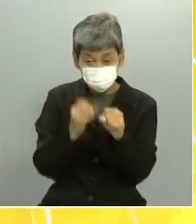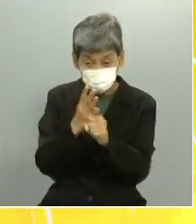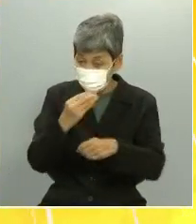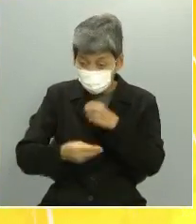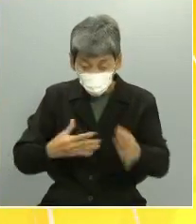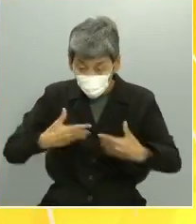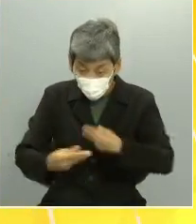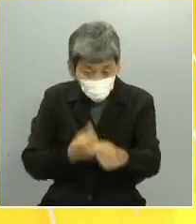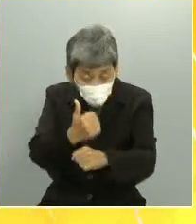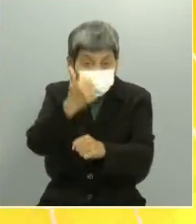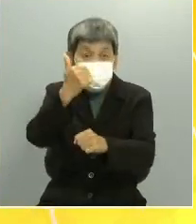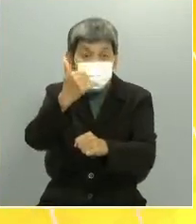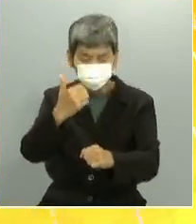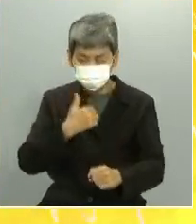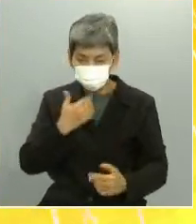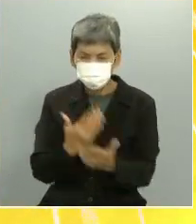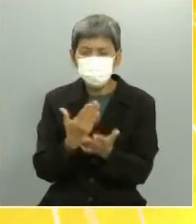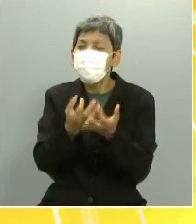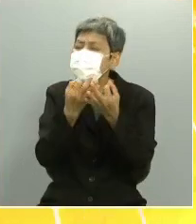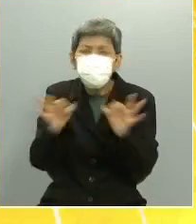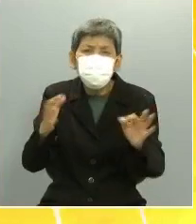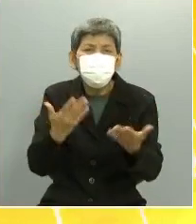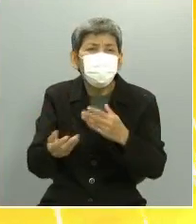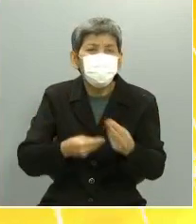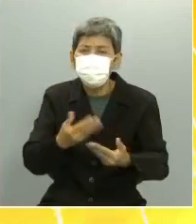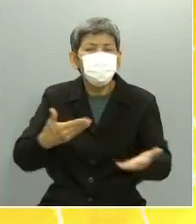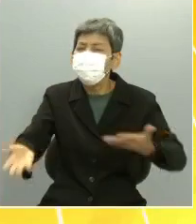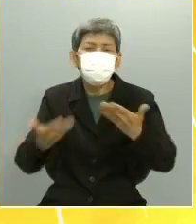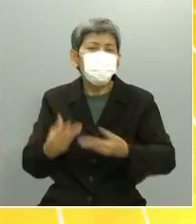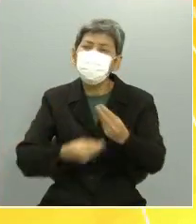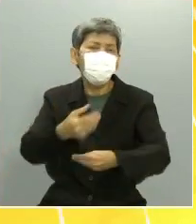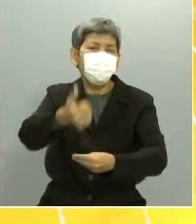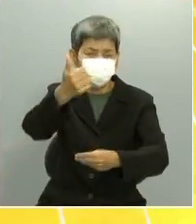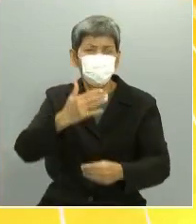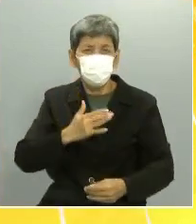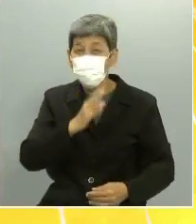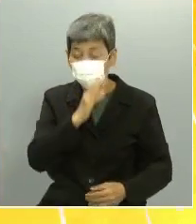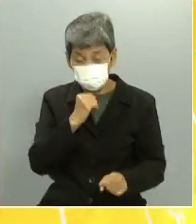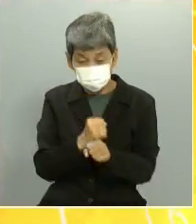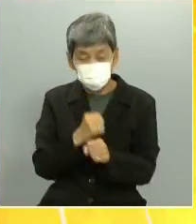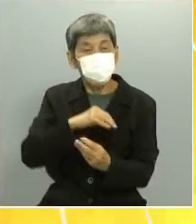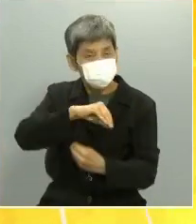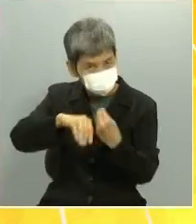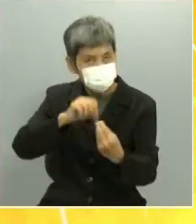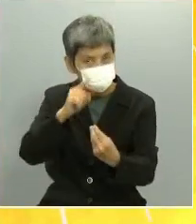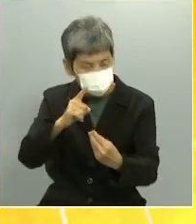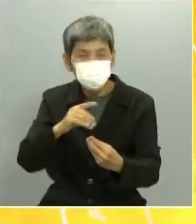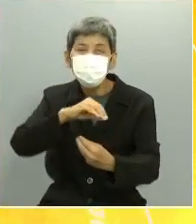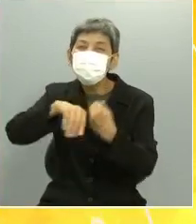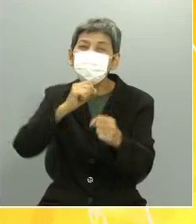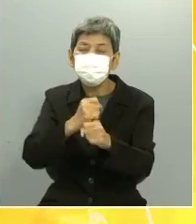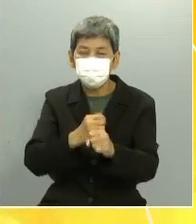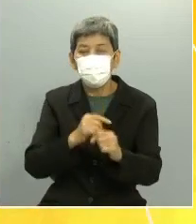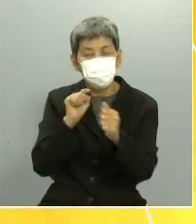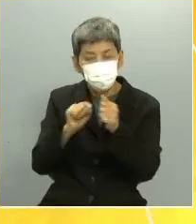เลยเพราะว่าเราไม่ได้คิดตังค์ด้วยนะเพราะถือว่าเป็นพื้นที่สาธารณะไงผมว่าอันนี้แหละถ้าเกิดเราจัดกระตุ้นเศรษฐกิจตามเขตต่